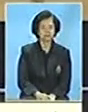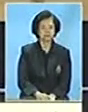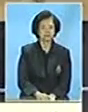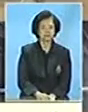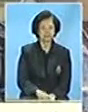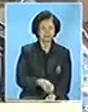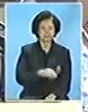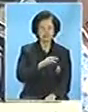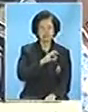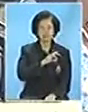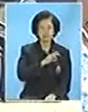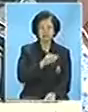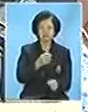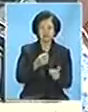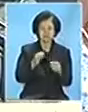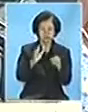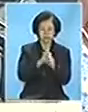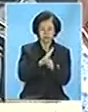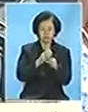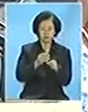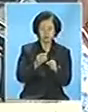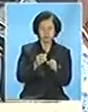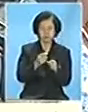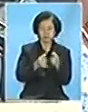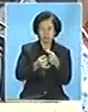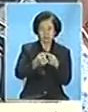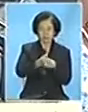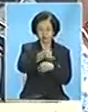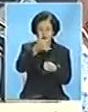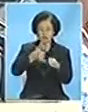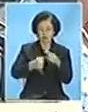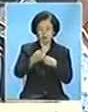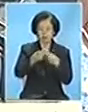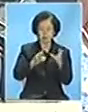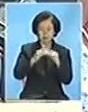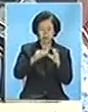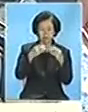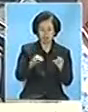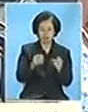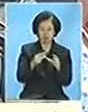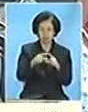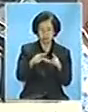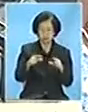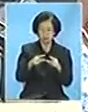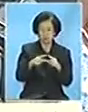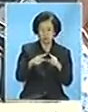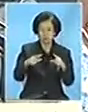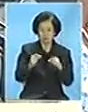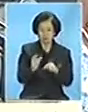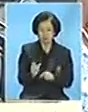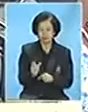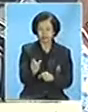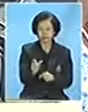สมาชิกคะเมื่อเข้าห้องประชุมแล้วกรุณาเสียบบัตรที่ช่องแสดงตนและกดที่ช่องที่ปุ่มแสดงตนด้วยค่ะ